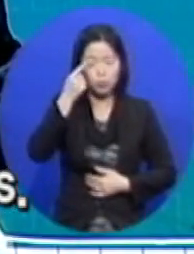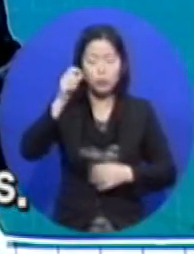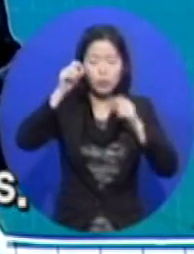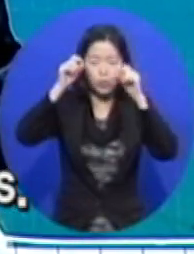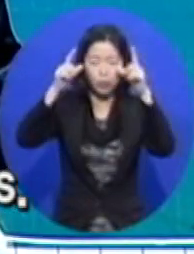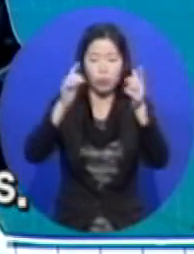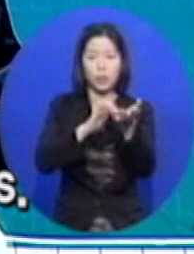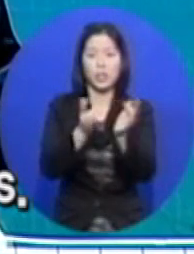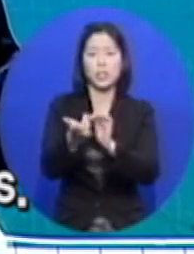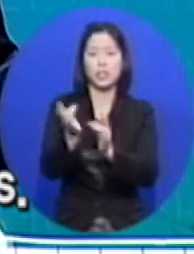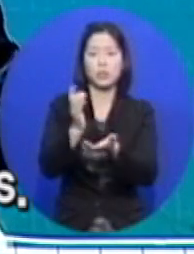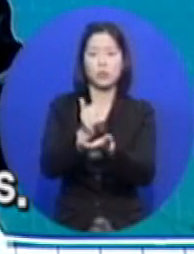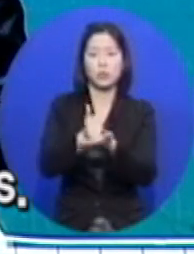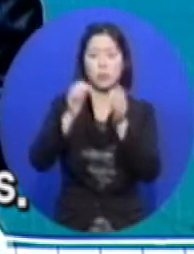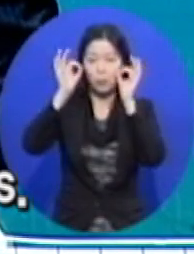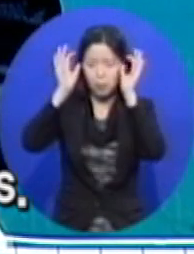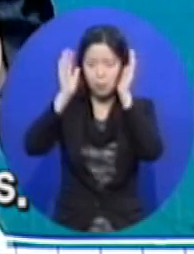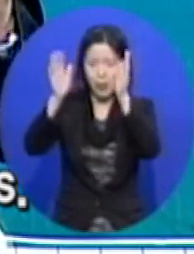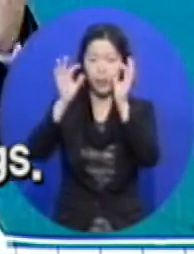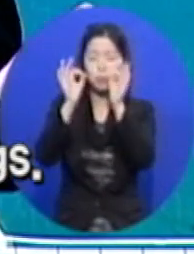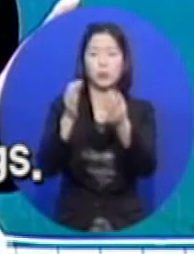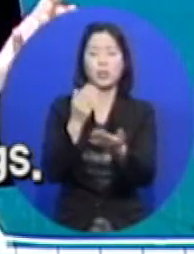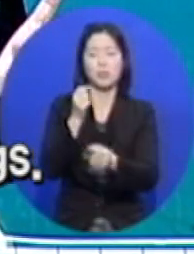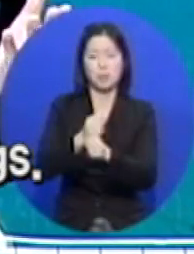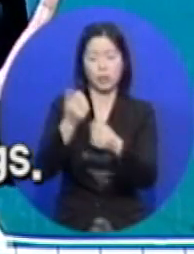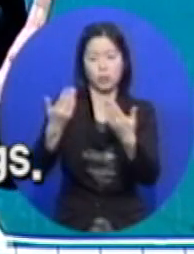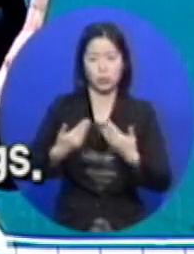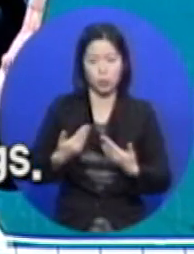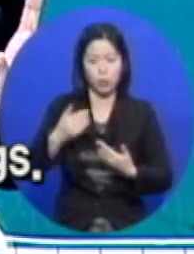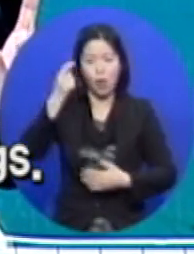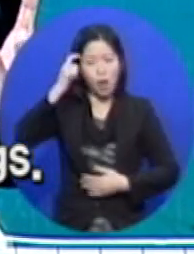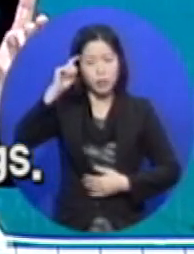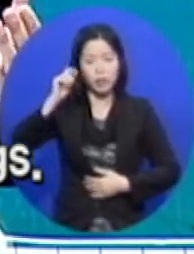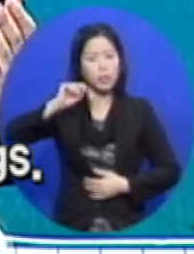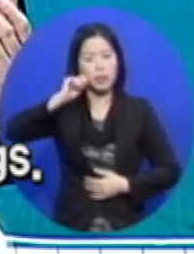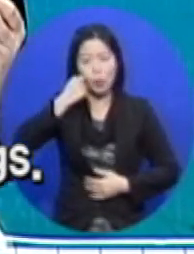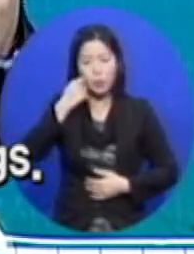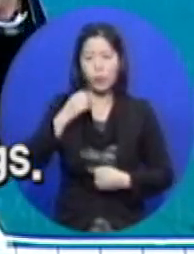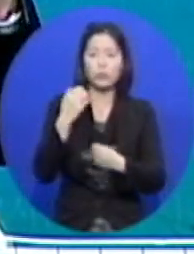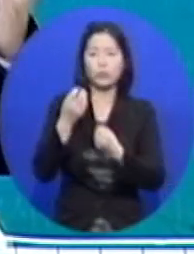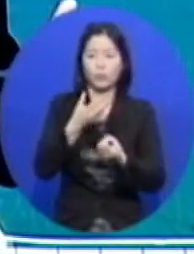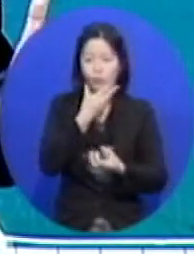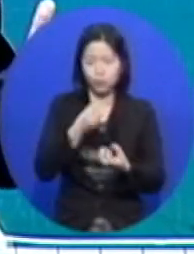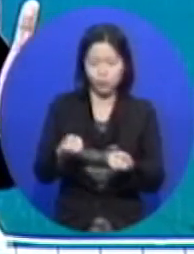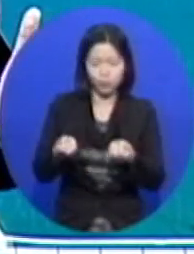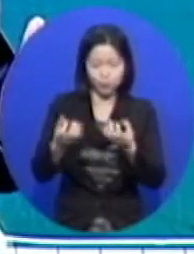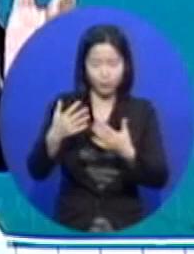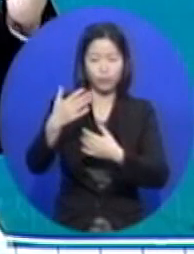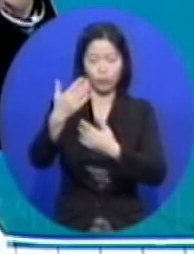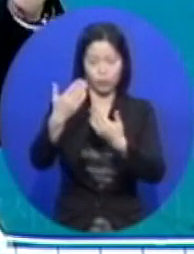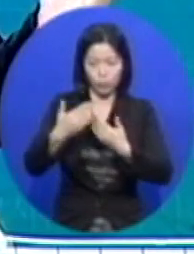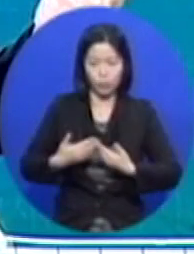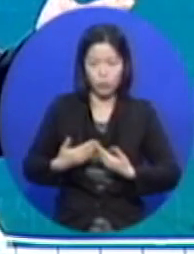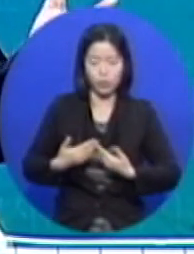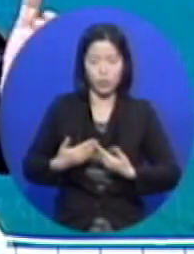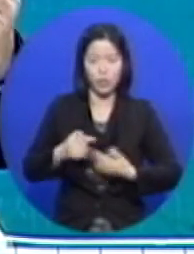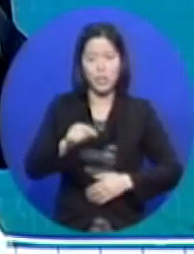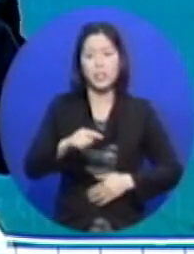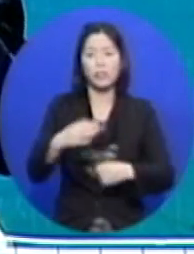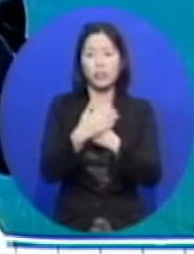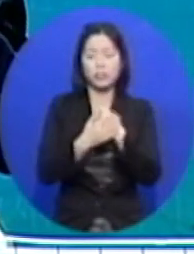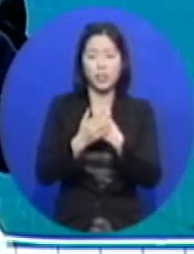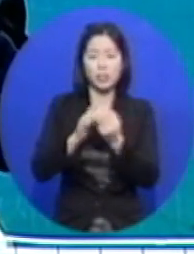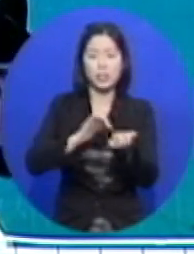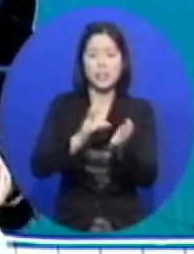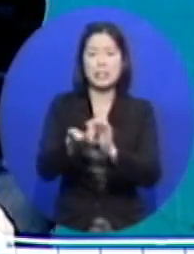해 주시는 거죠 이건 뭐 상상할 수가 없는 축복입니다 이런 은혜를 예수 그리스도 안에서 우리가